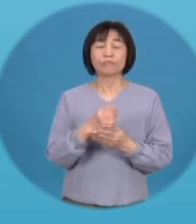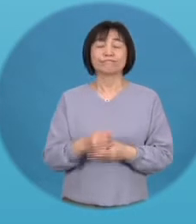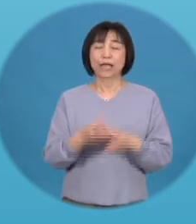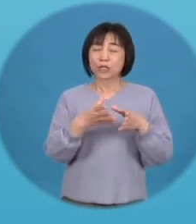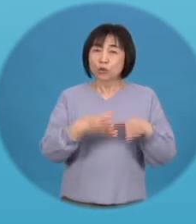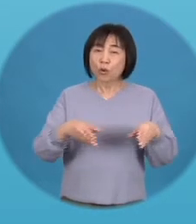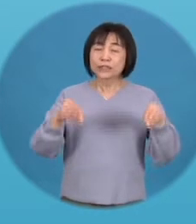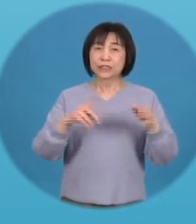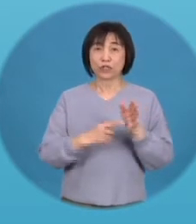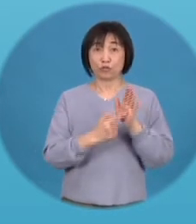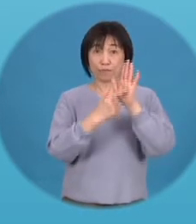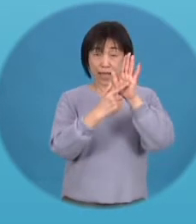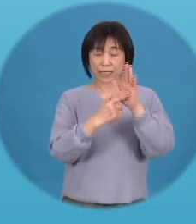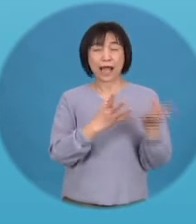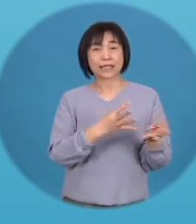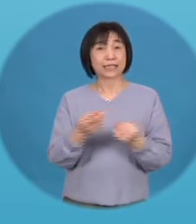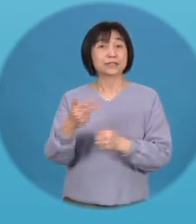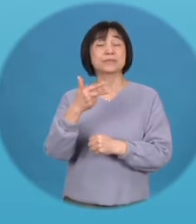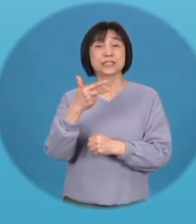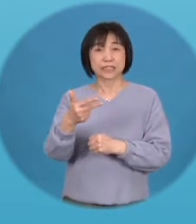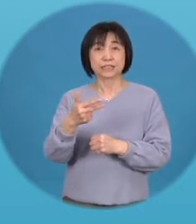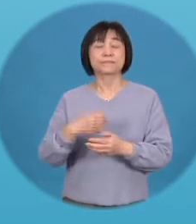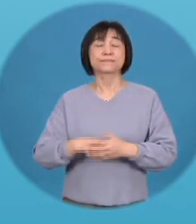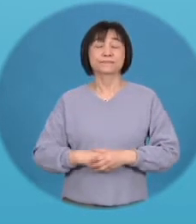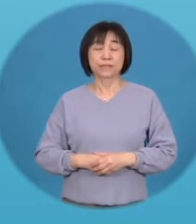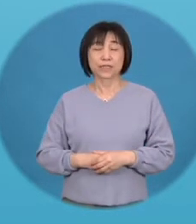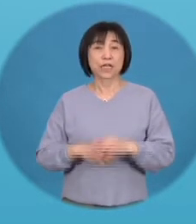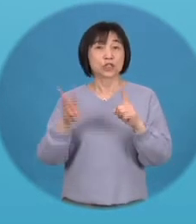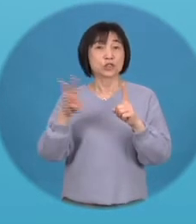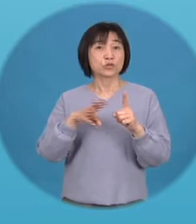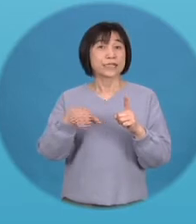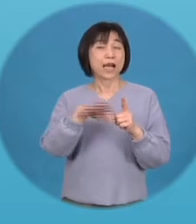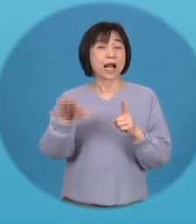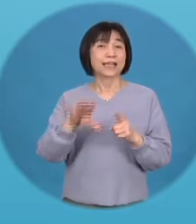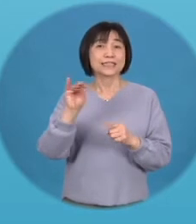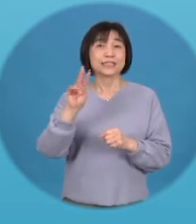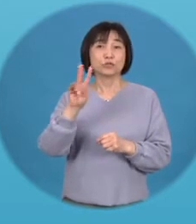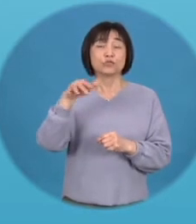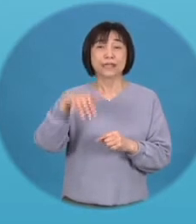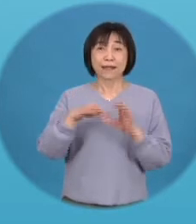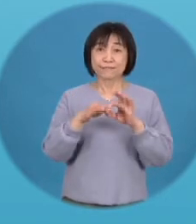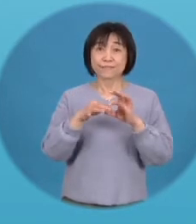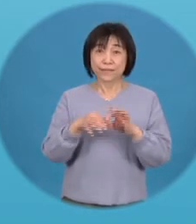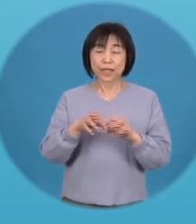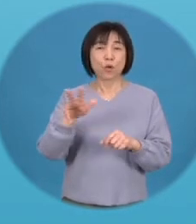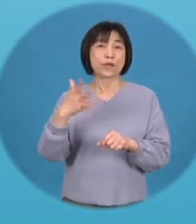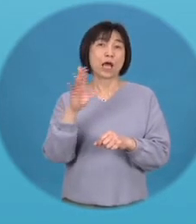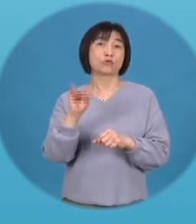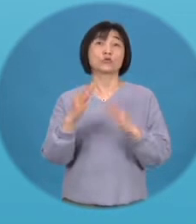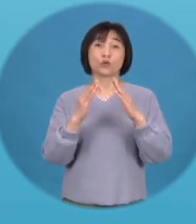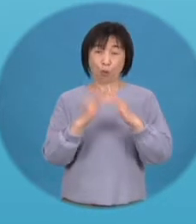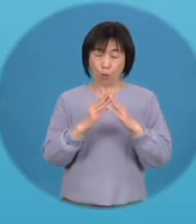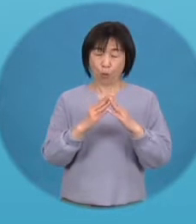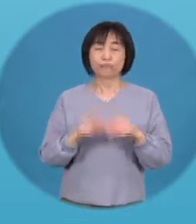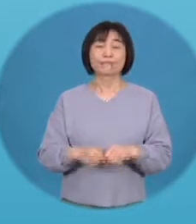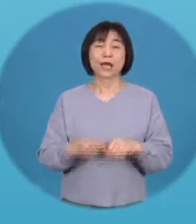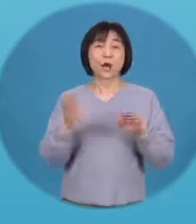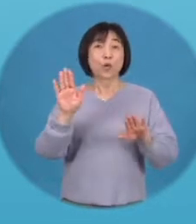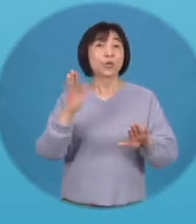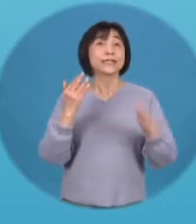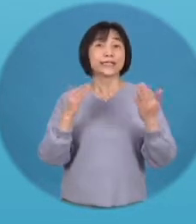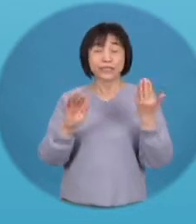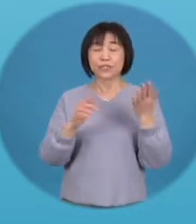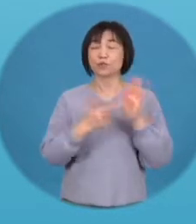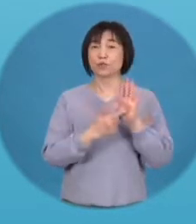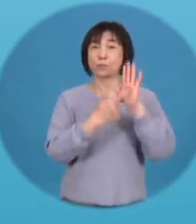後、陶磁器産業が盛んな多治見市、杉原千畝ゆかりの地八百津町、郡上踊りで有名